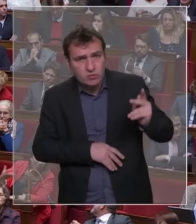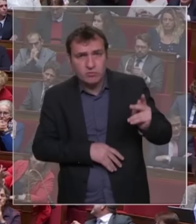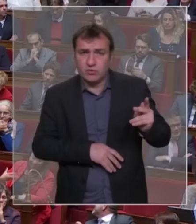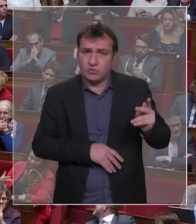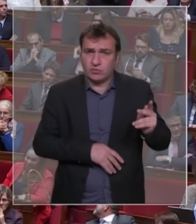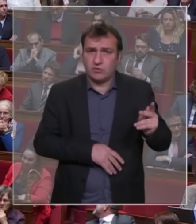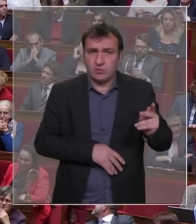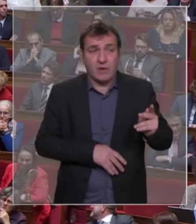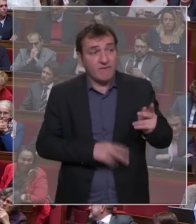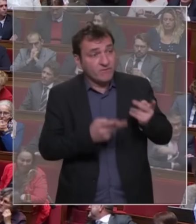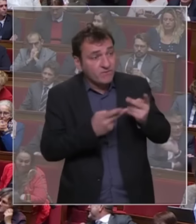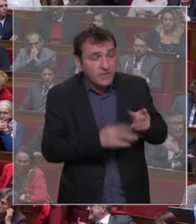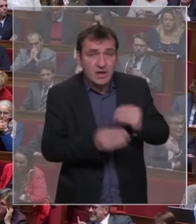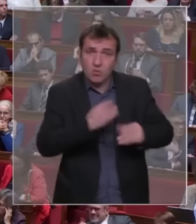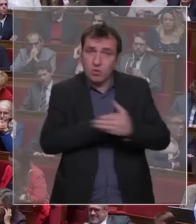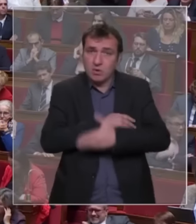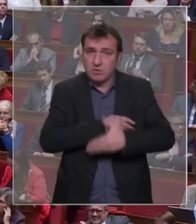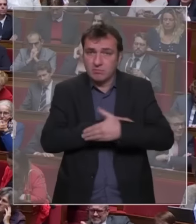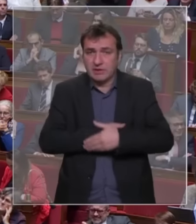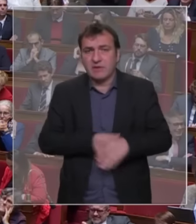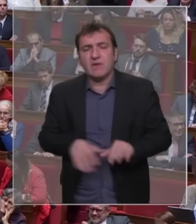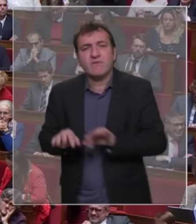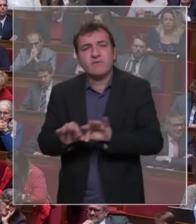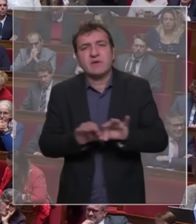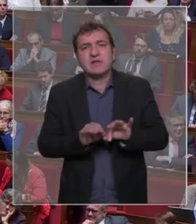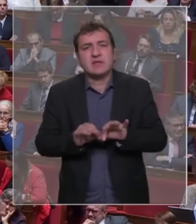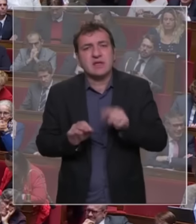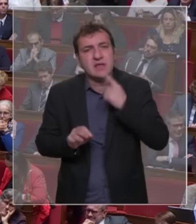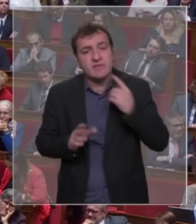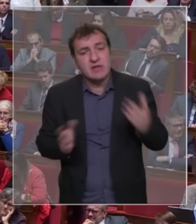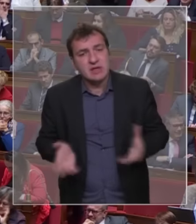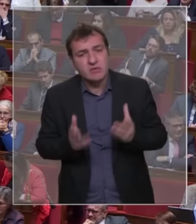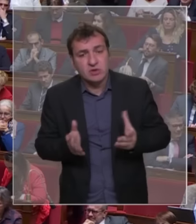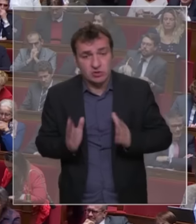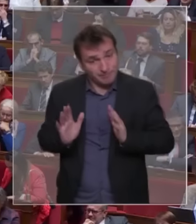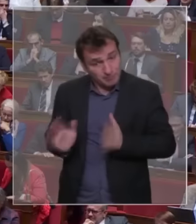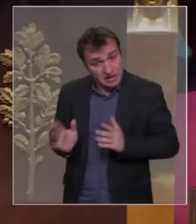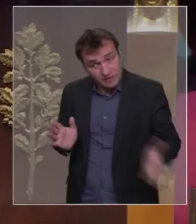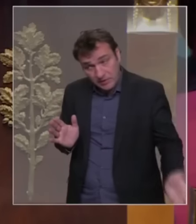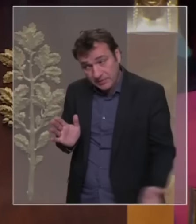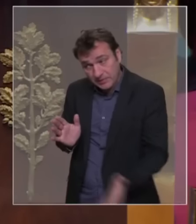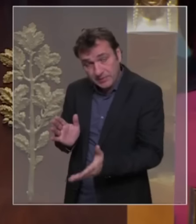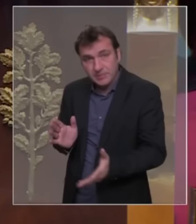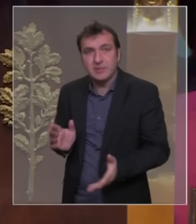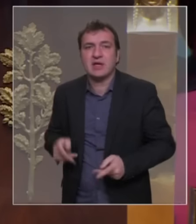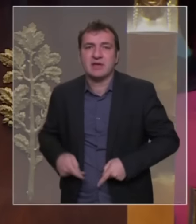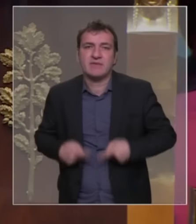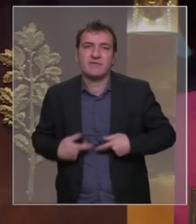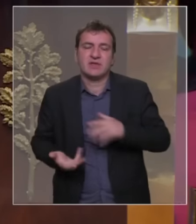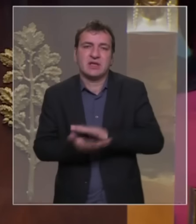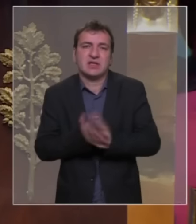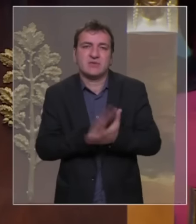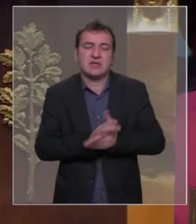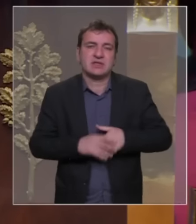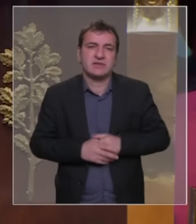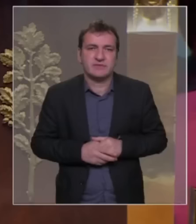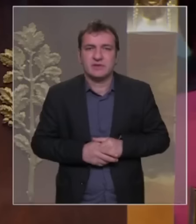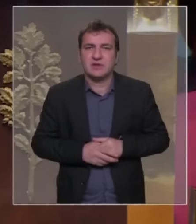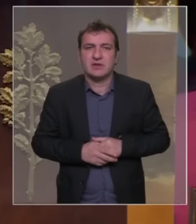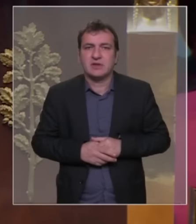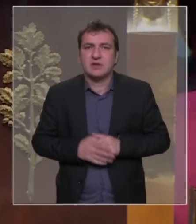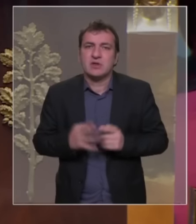campagnes. La fraternité, c'est encourager le bénévolat et la vie associative qui font reculer